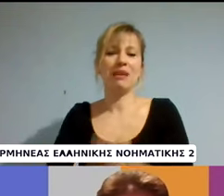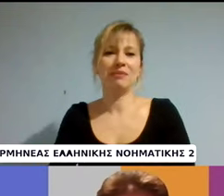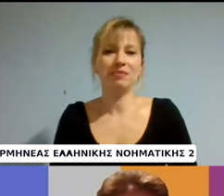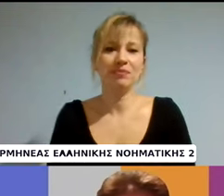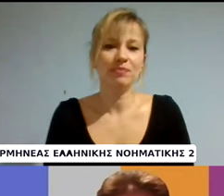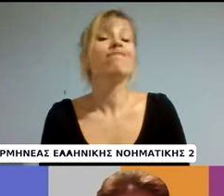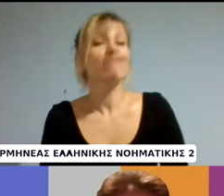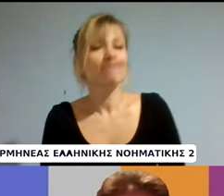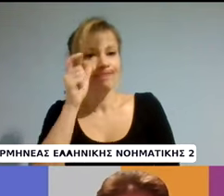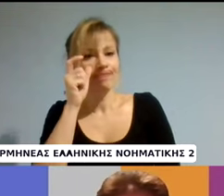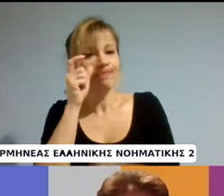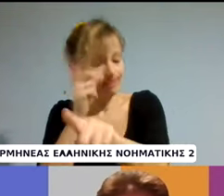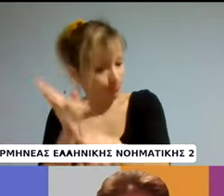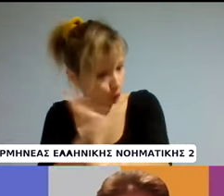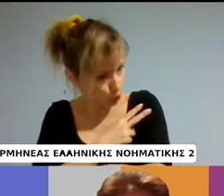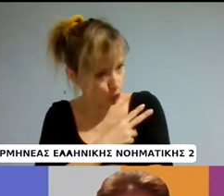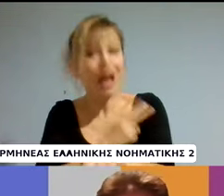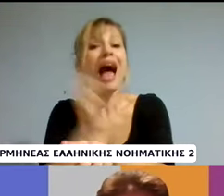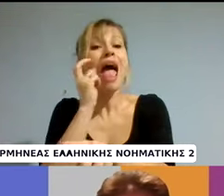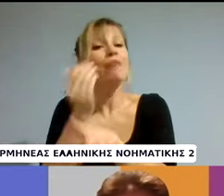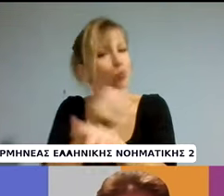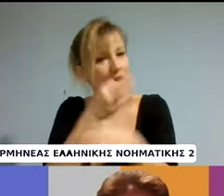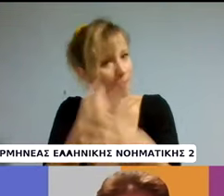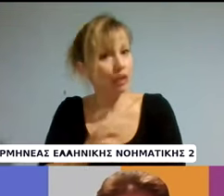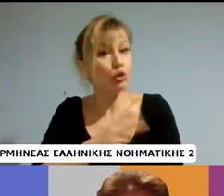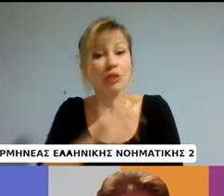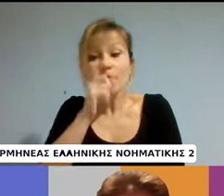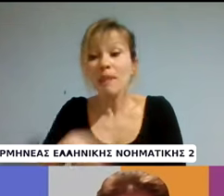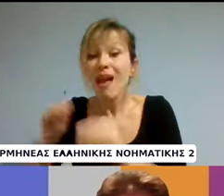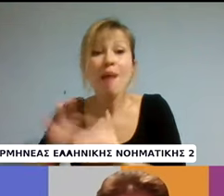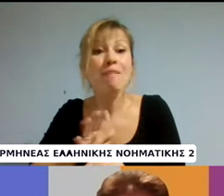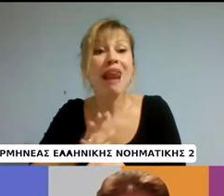Αυτό που είπε και η Εμμανουέλα πριν, εκπαίδευση των πελατών μας.